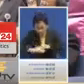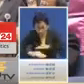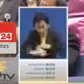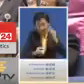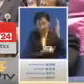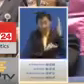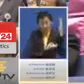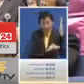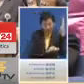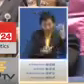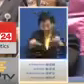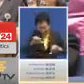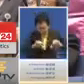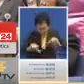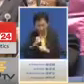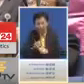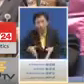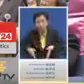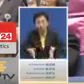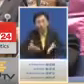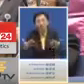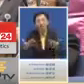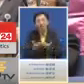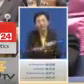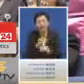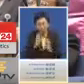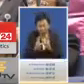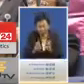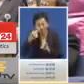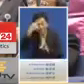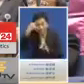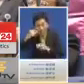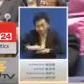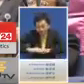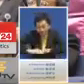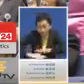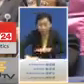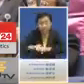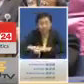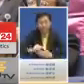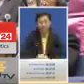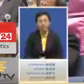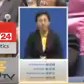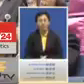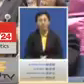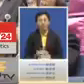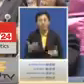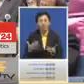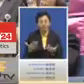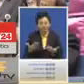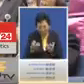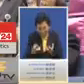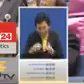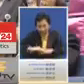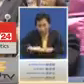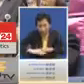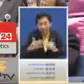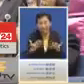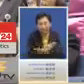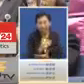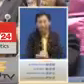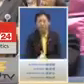างพารามาทำถนนแทนยางมาต่อยแทนซีเมนต์แทนคอนกรีตแ